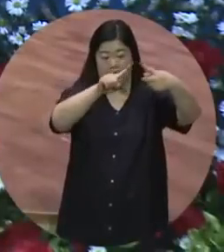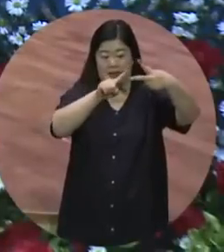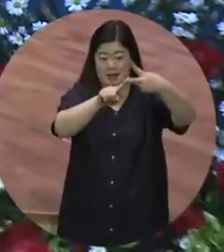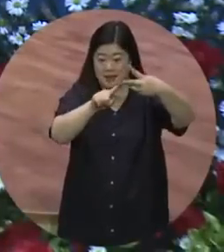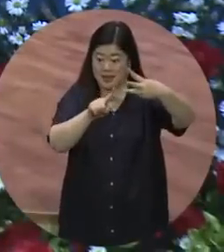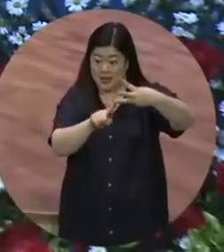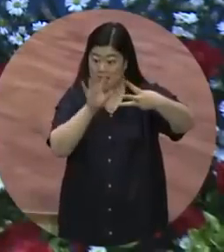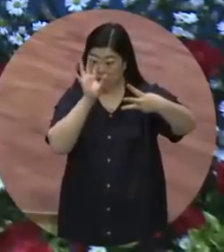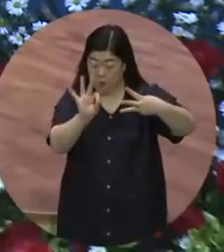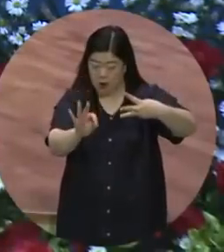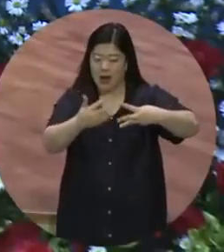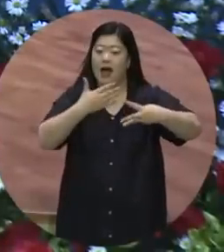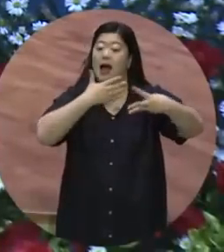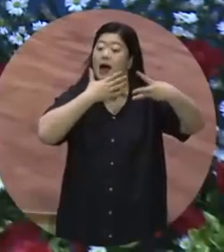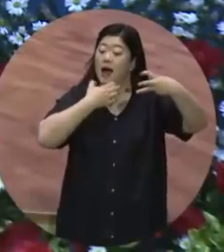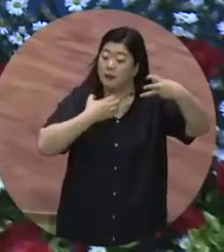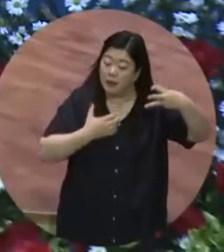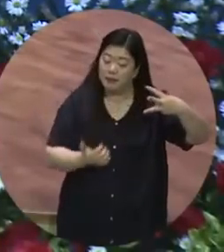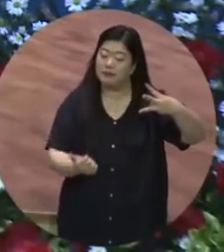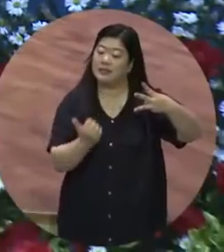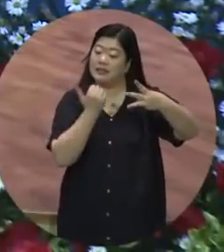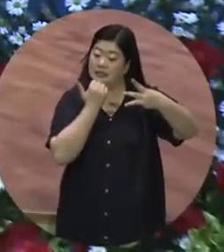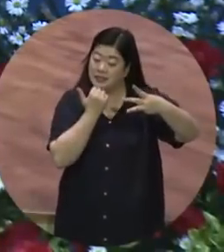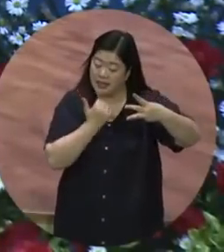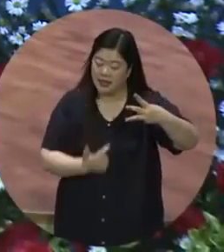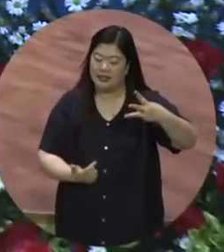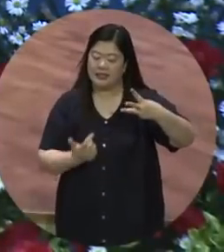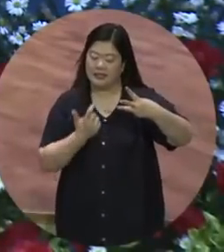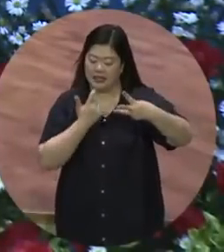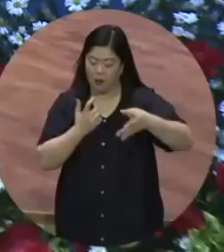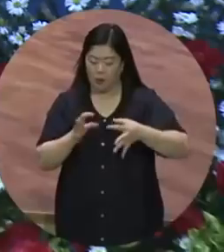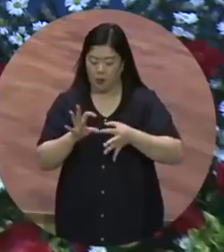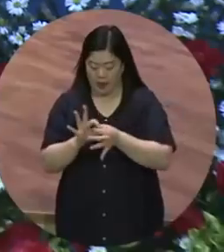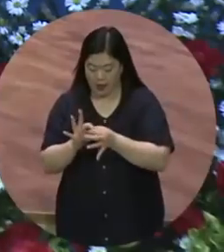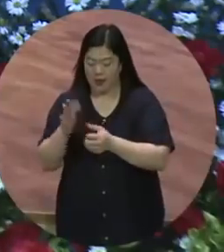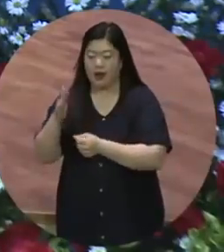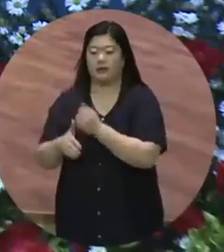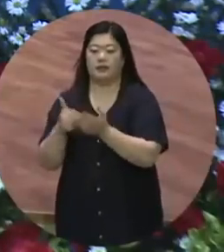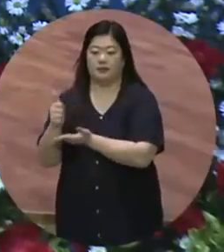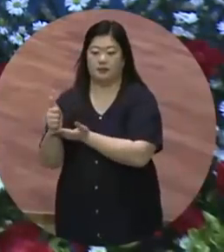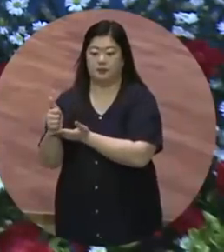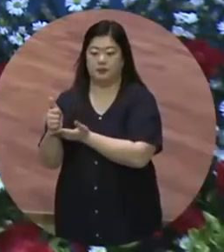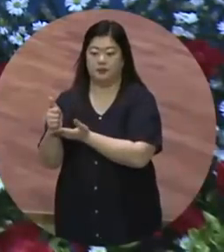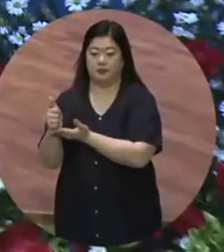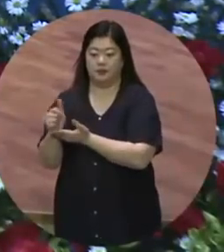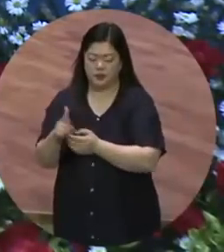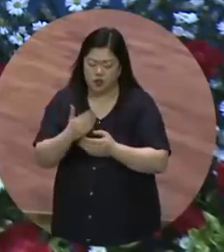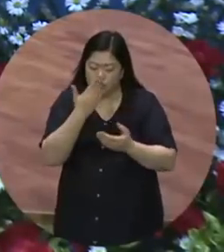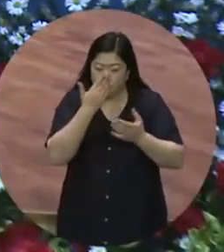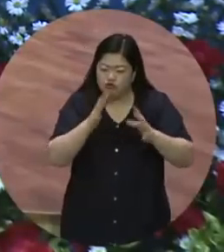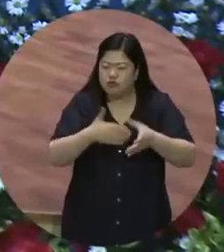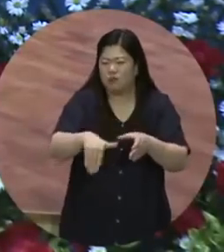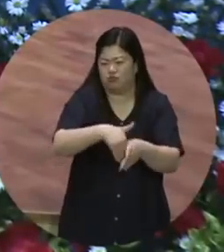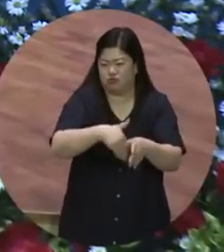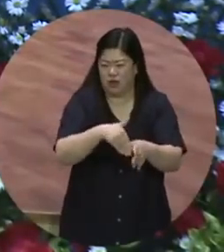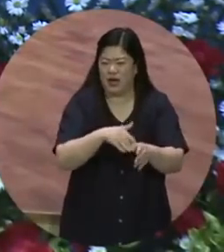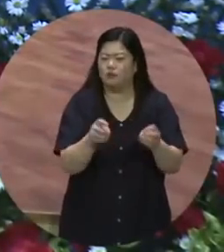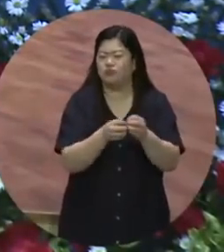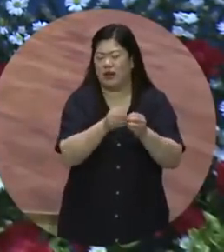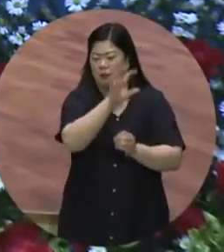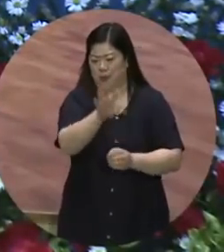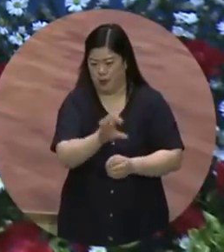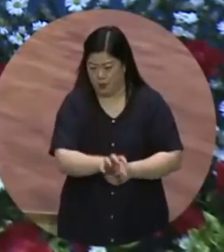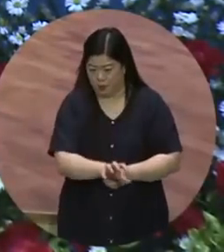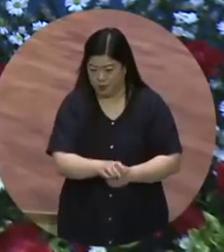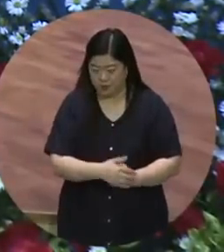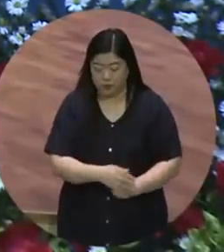뭡니까? 아브라함과 이삭과 야곱의 하나님이요. 이렇게 말합니다. 유대인들 하는 기도 시작입니다. 참